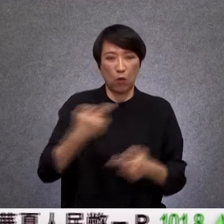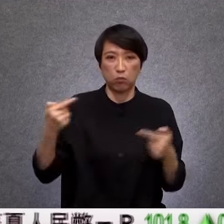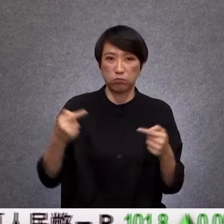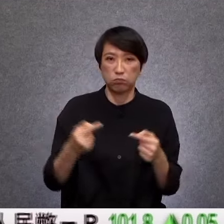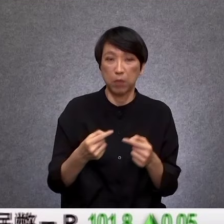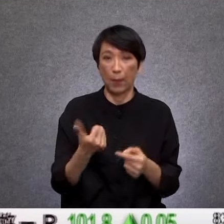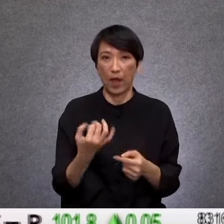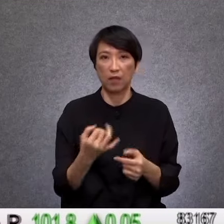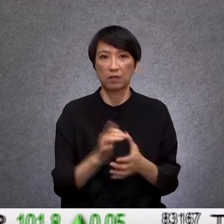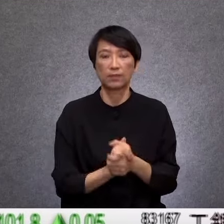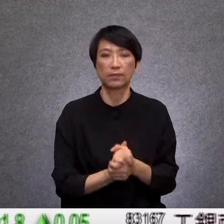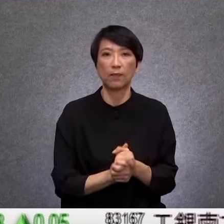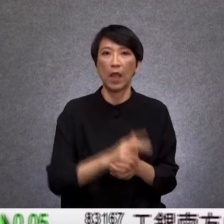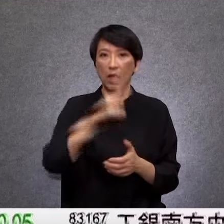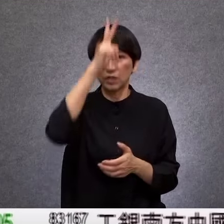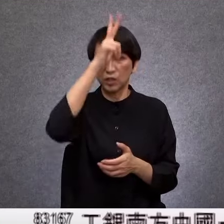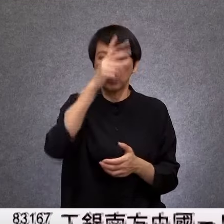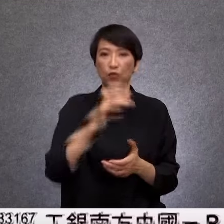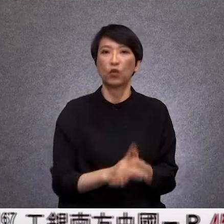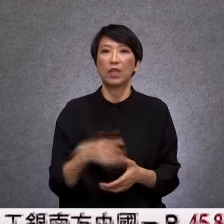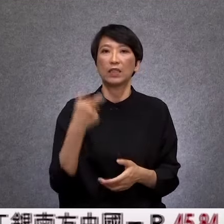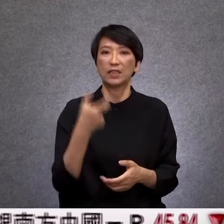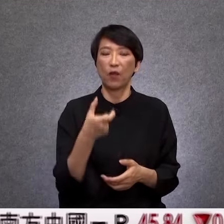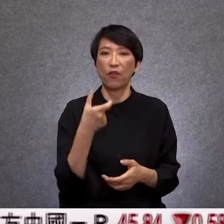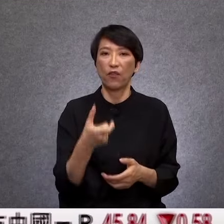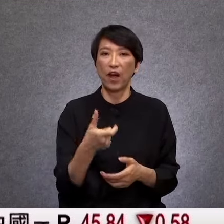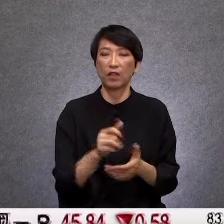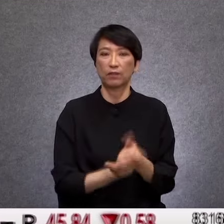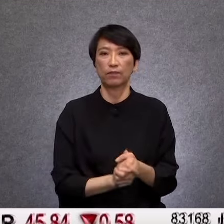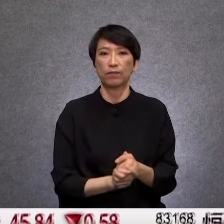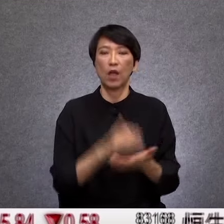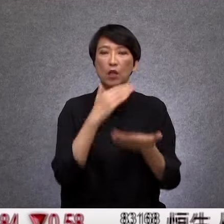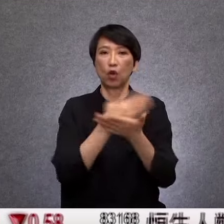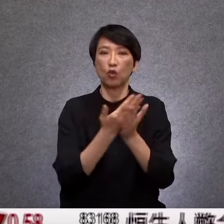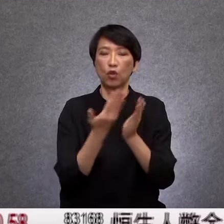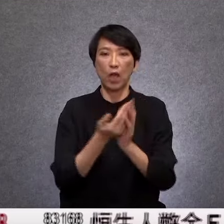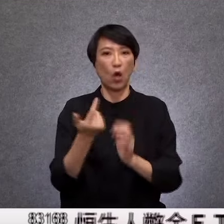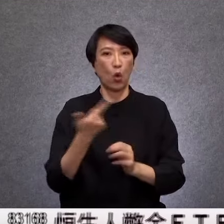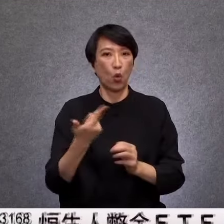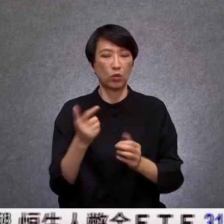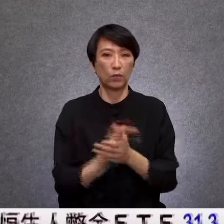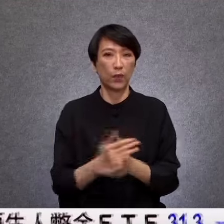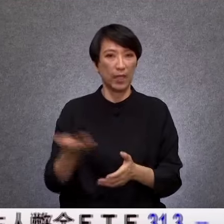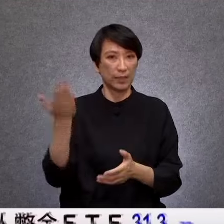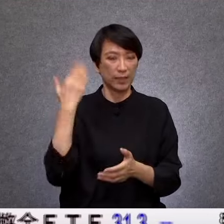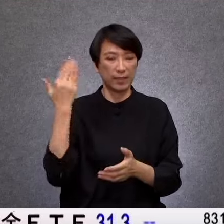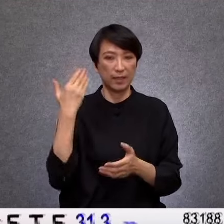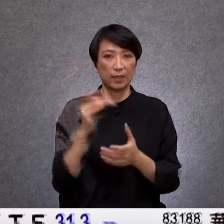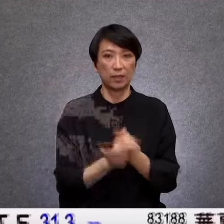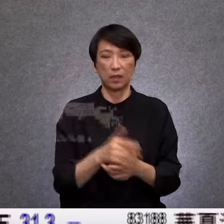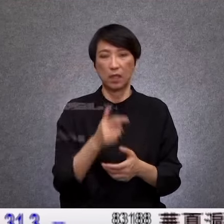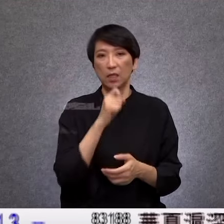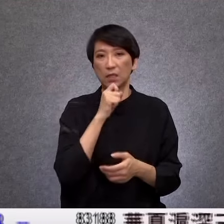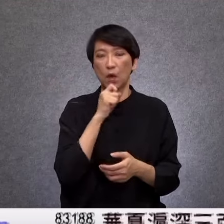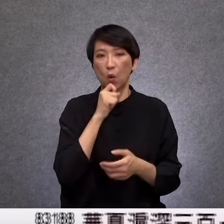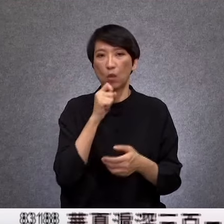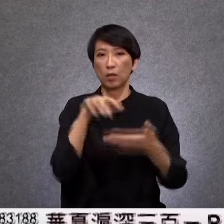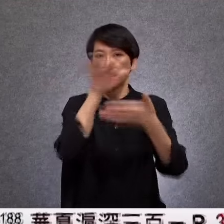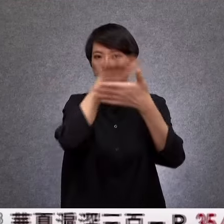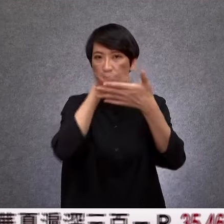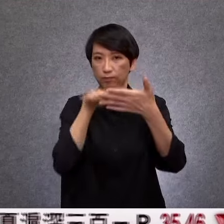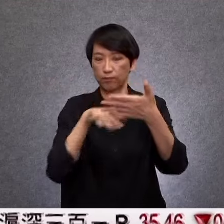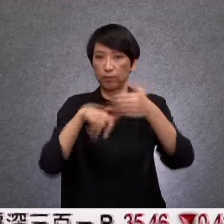度細啲，然之後就唔會咁嬲咧。 其實咧，就政府嘅收費咧係有好多項嘅，喺